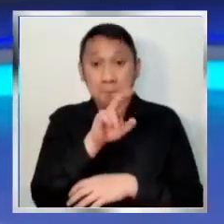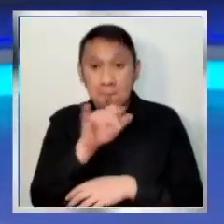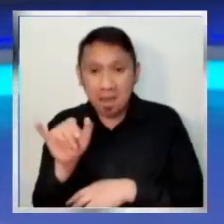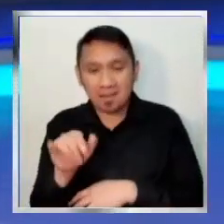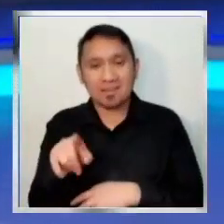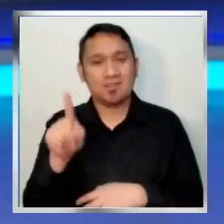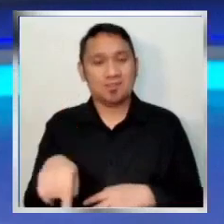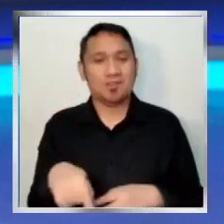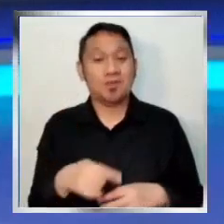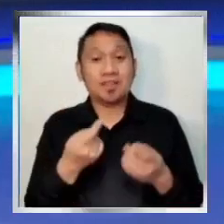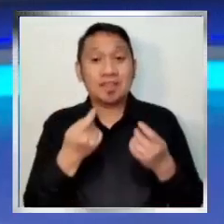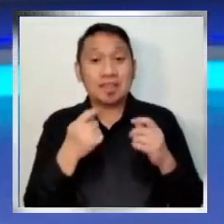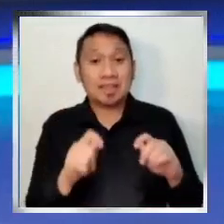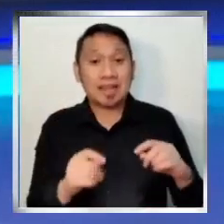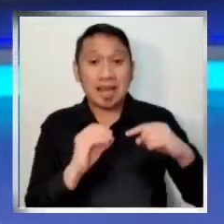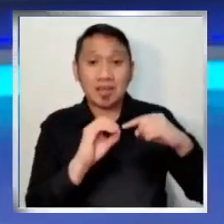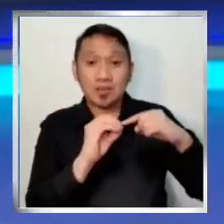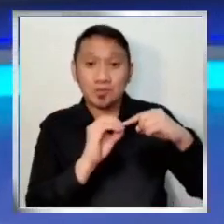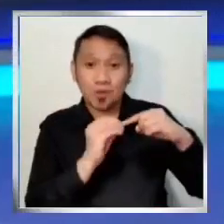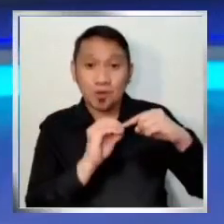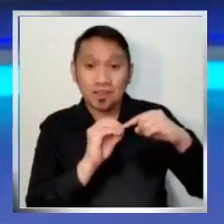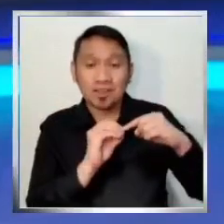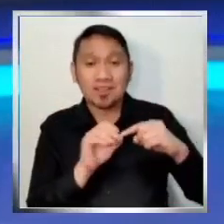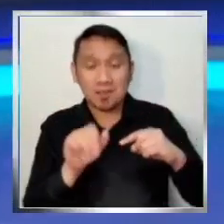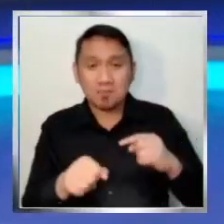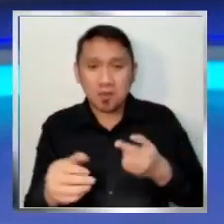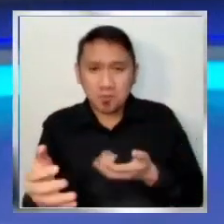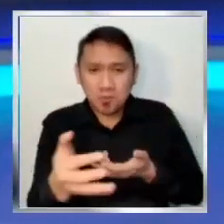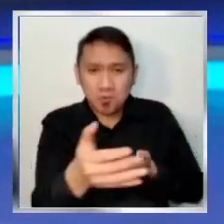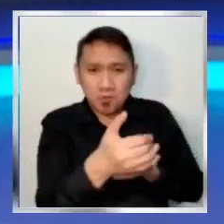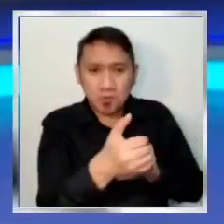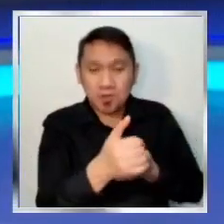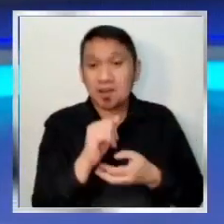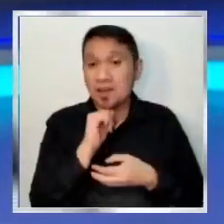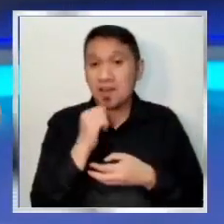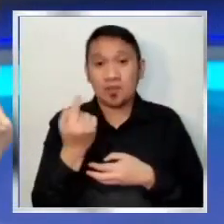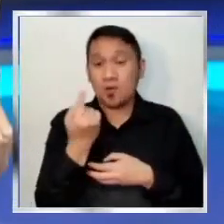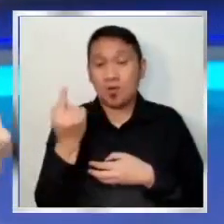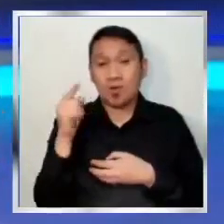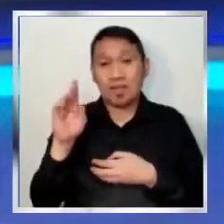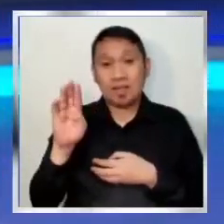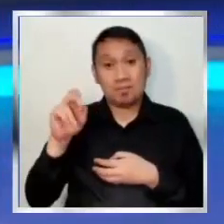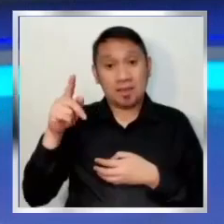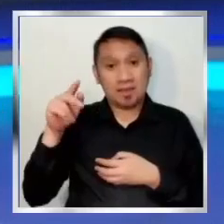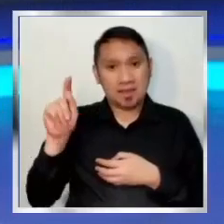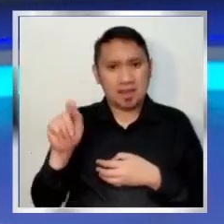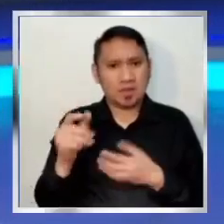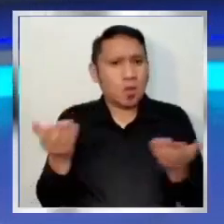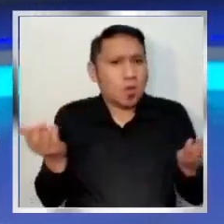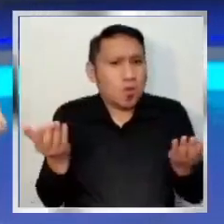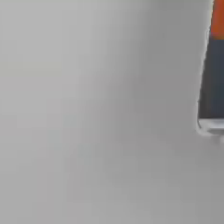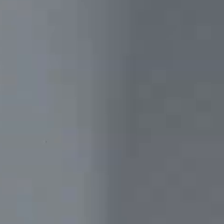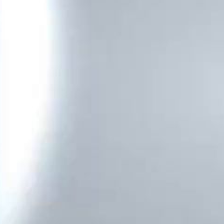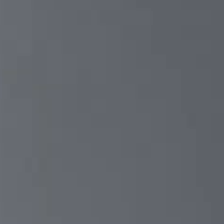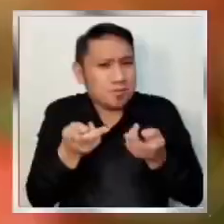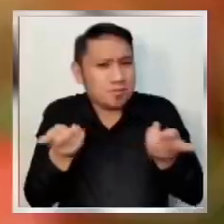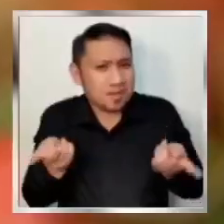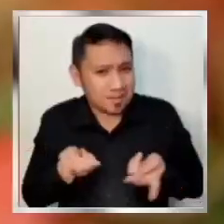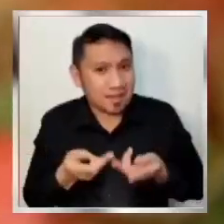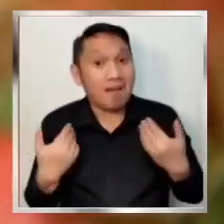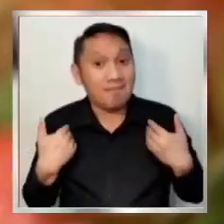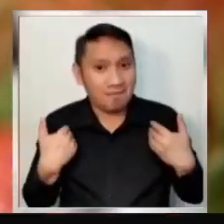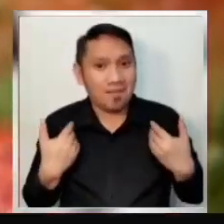picking na hindi na lamang sa Benguet pwedeng dayuhin. Kung saan pa, alamin sa pagtutok ni Salima Refran.